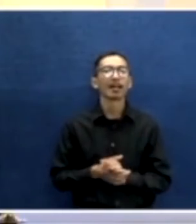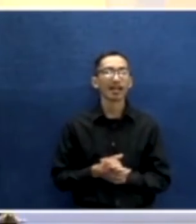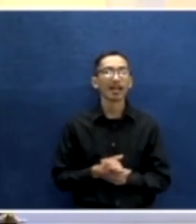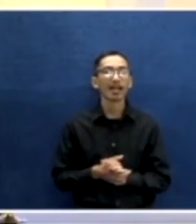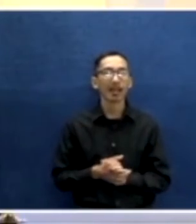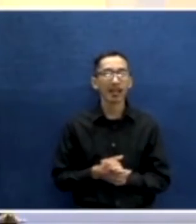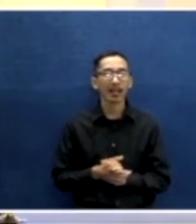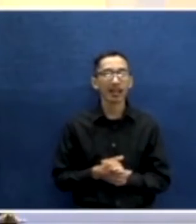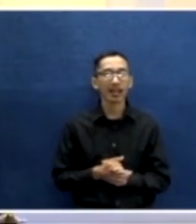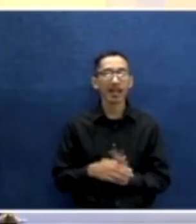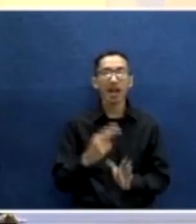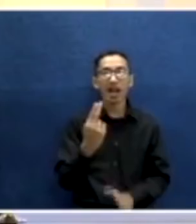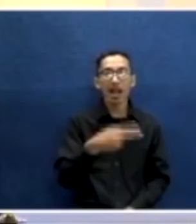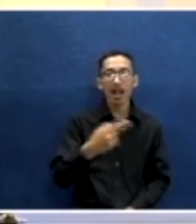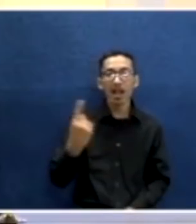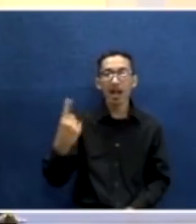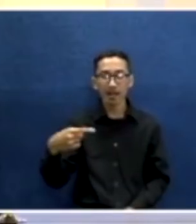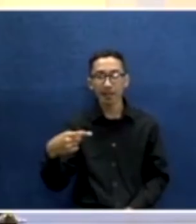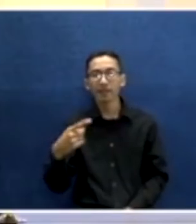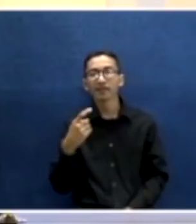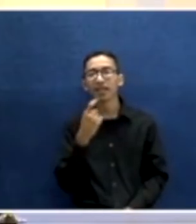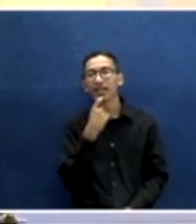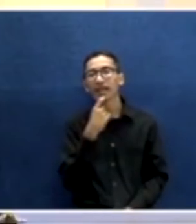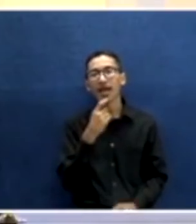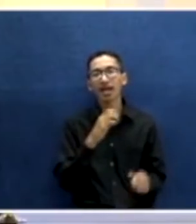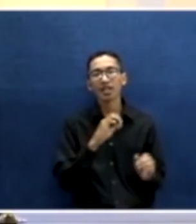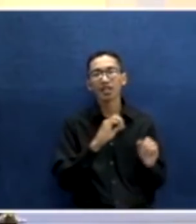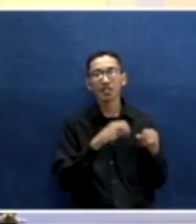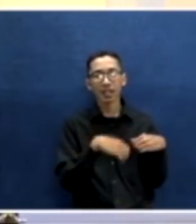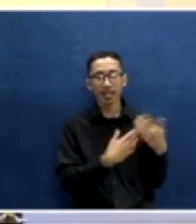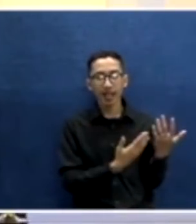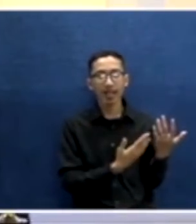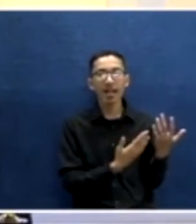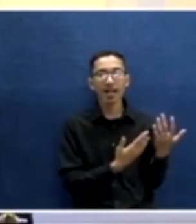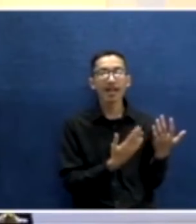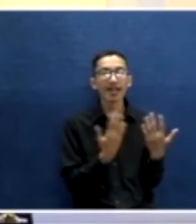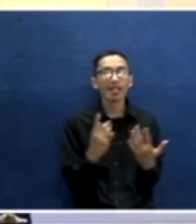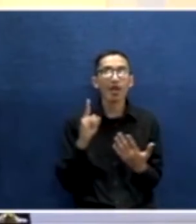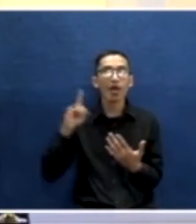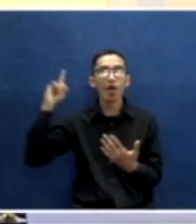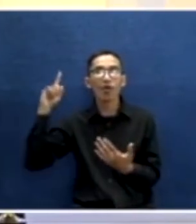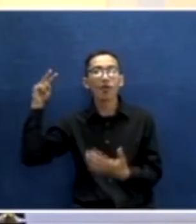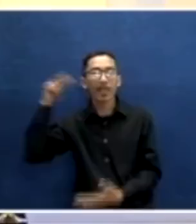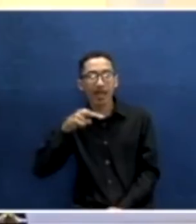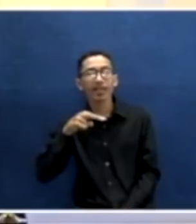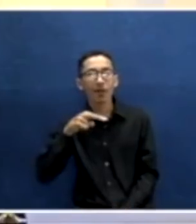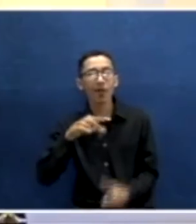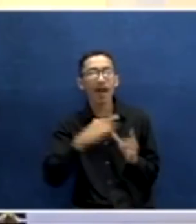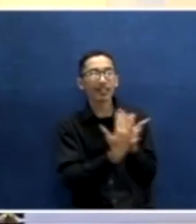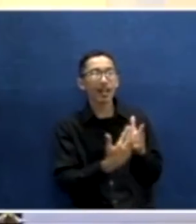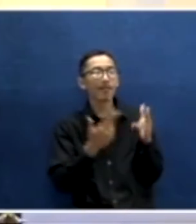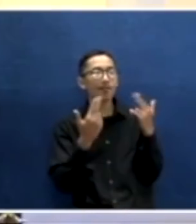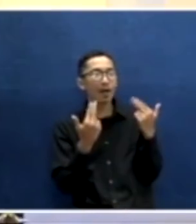harus W tentang masalah kehidupan syariah dan kehidupan yang halal maka perhatikan apa yang Allah akan berikan kalau kita sudah mulai menjaga lambung kita